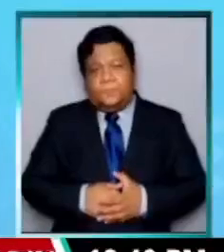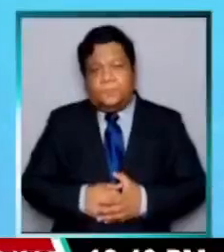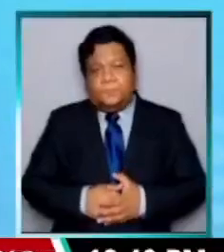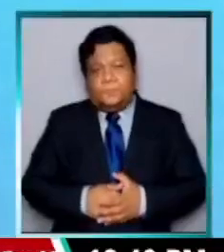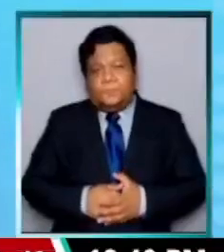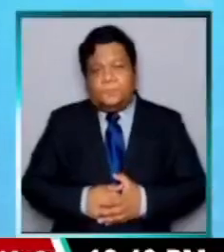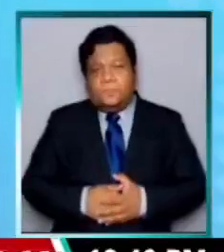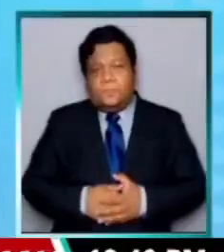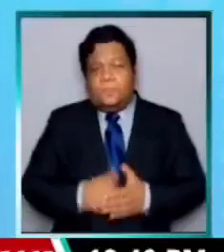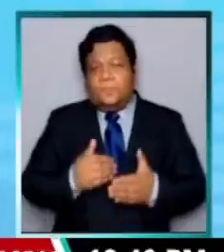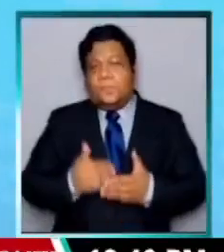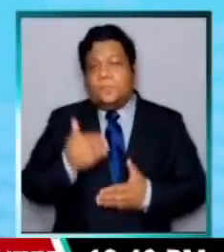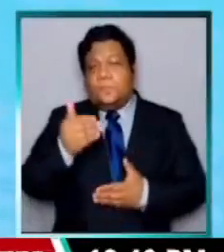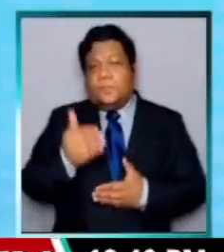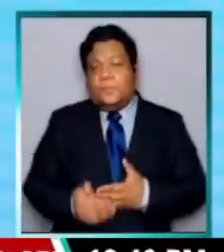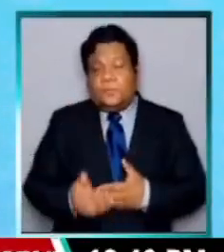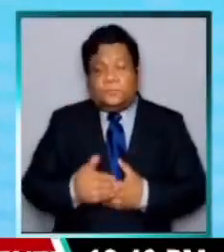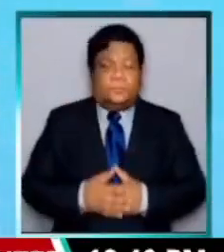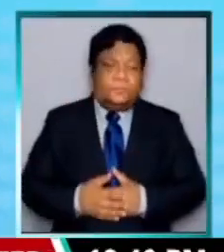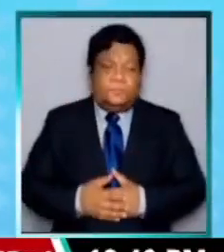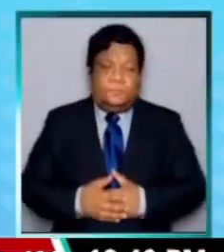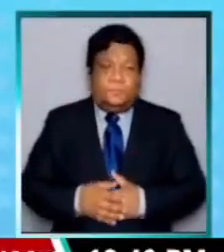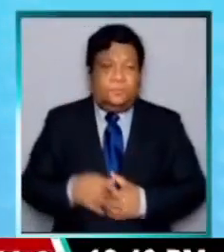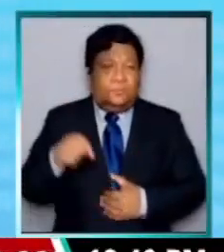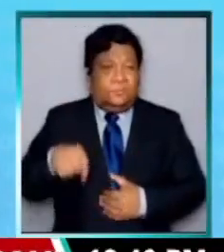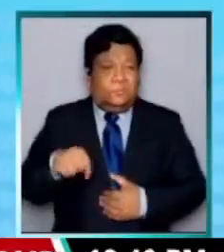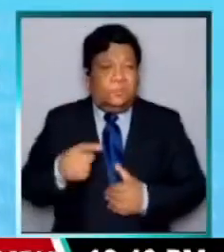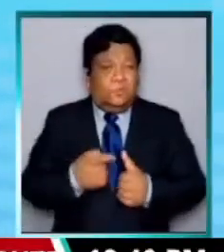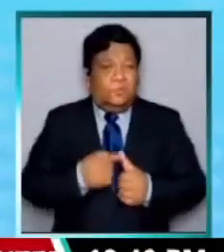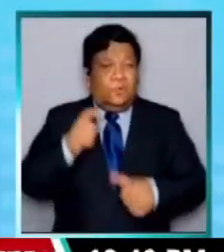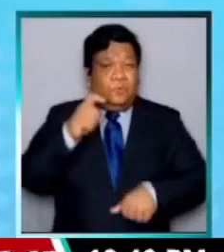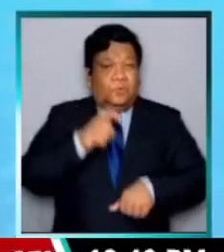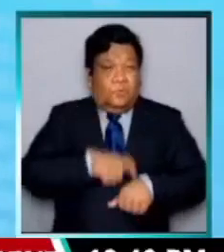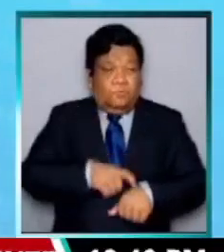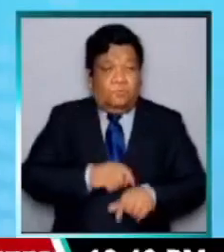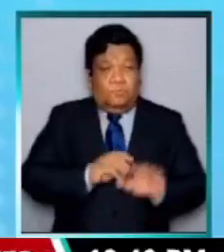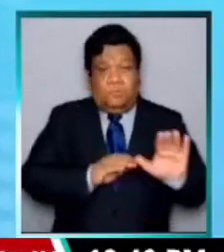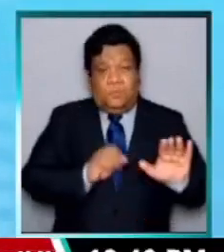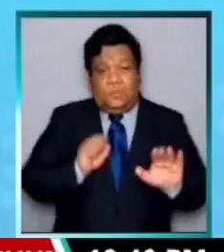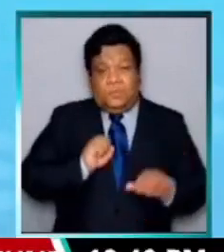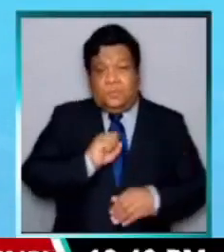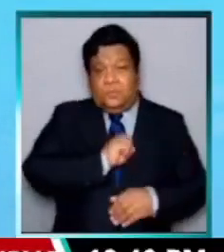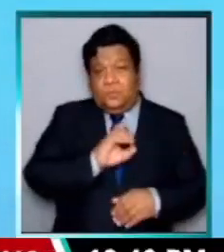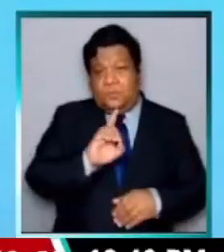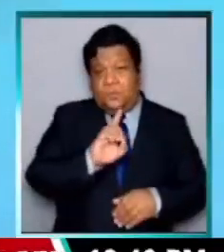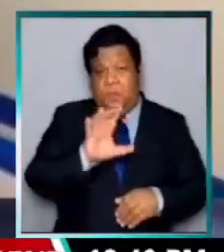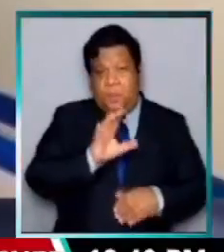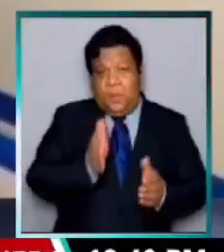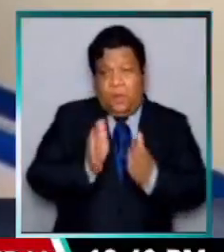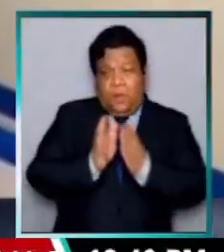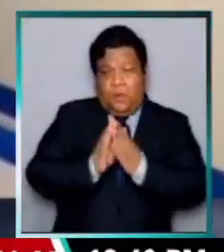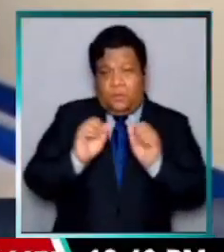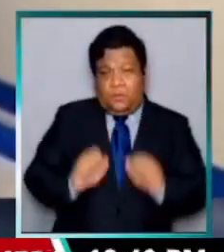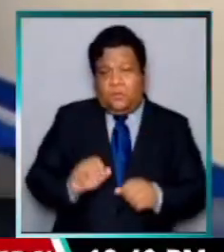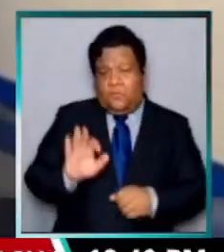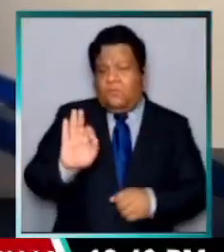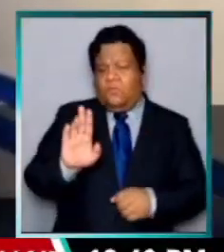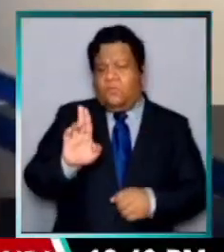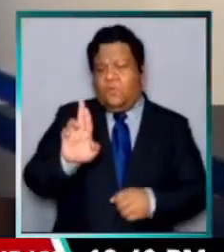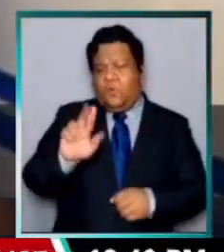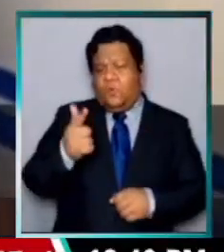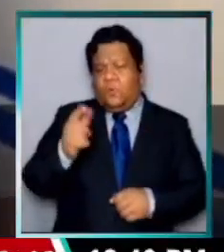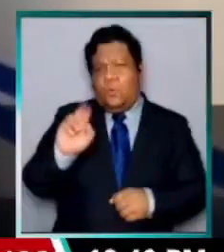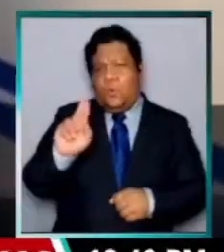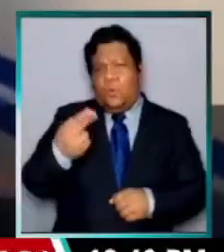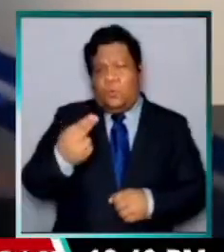Hindi ito ang unang beses na humingi ng furlough si dating Senador Leila de Lima. Ilang beses nang pinayagan ng korte ang hiling ni de